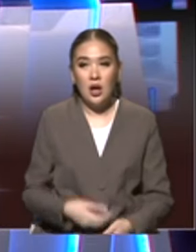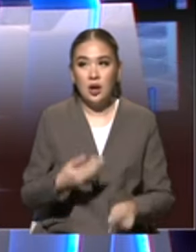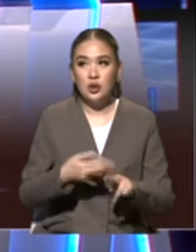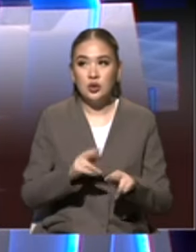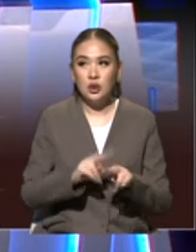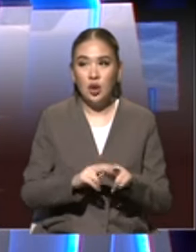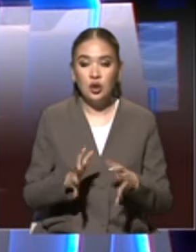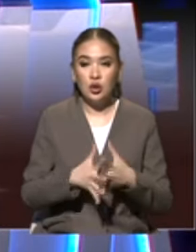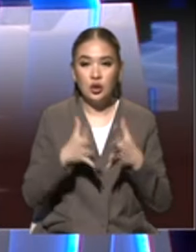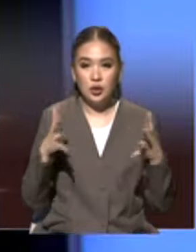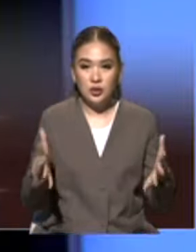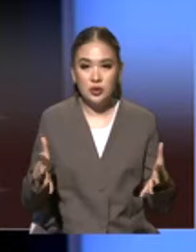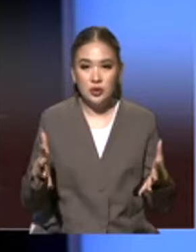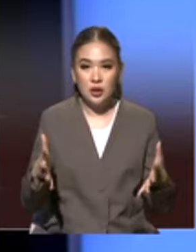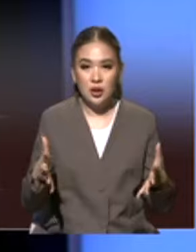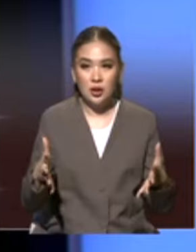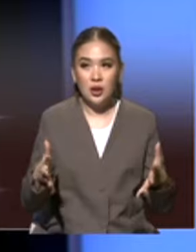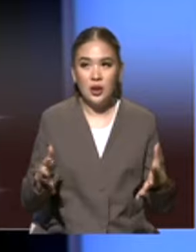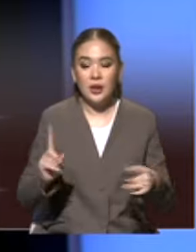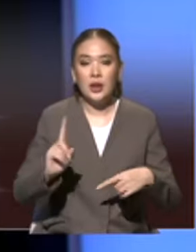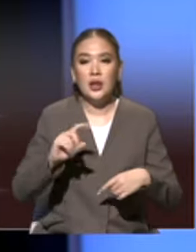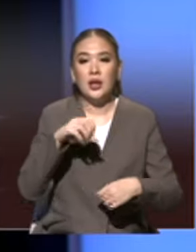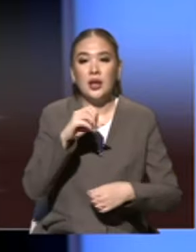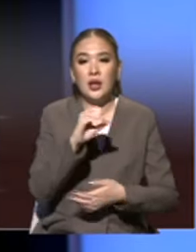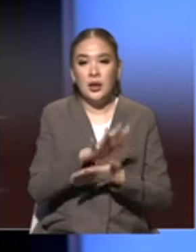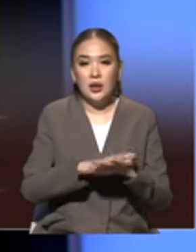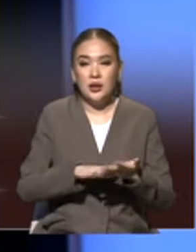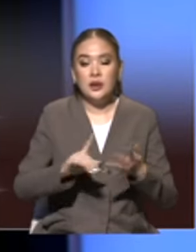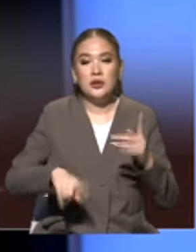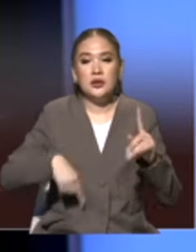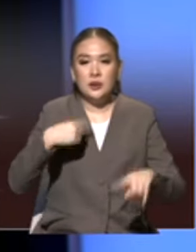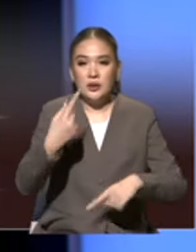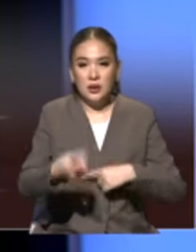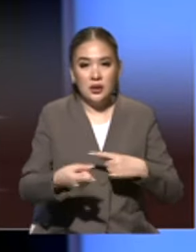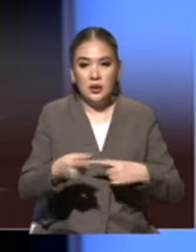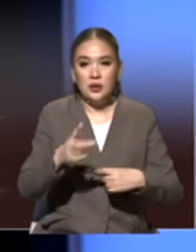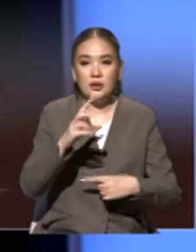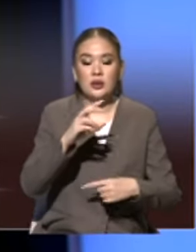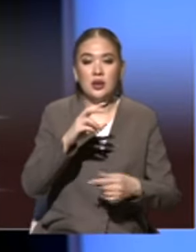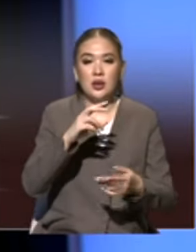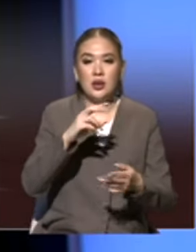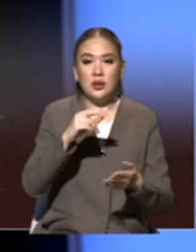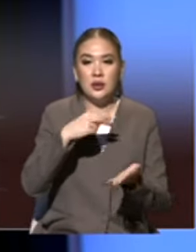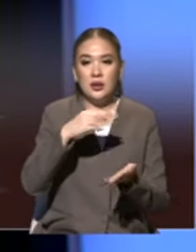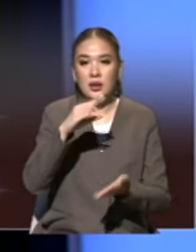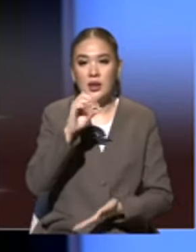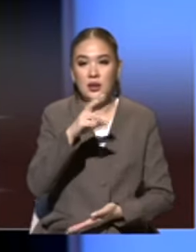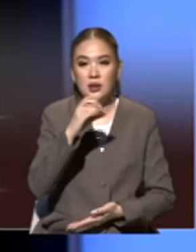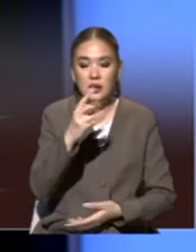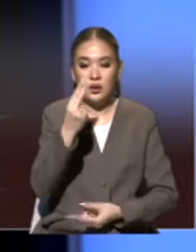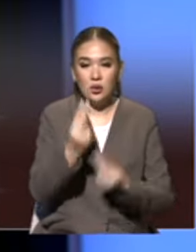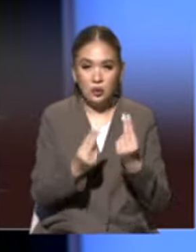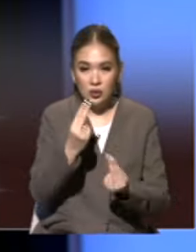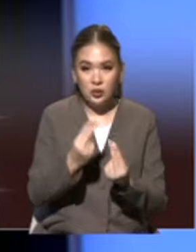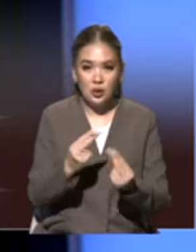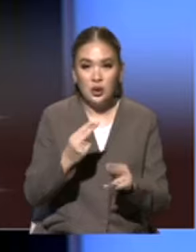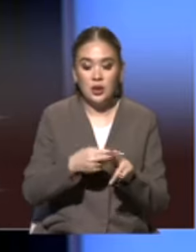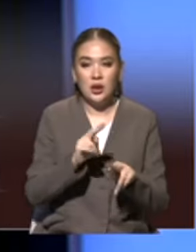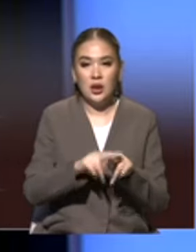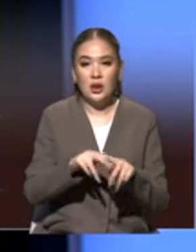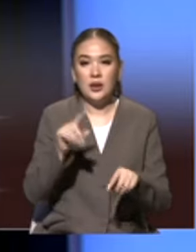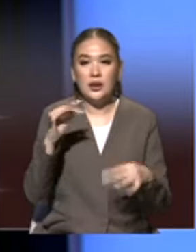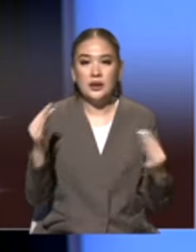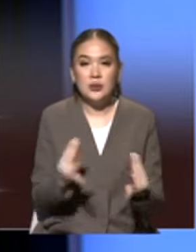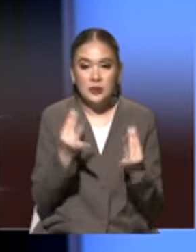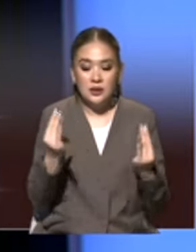түседі, өйткені ол жаңағы ол келесі конкурсты ұтып алу үшін ол налог төлеуге бір мүдделі болады, бір қызығы болады, тезірек налог төлеп. Ал екінші жағынан